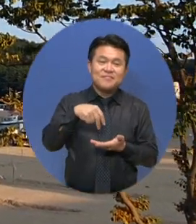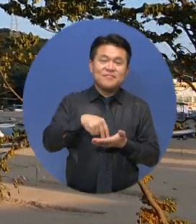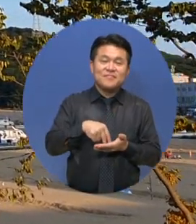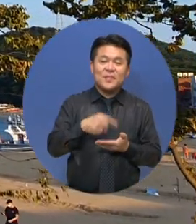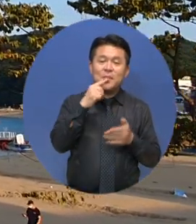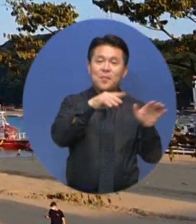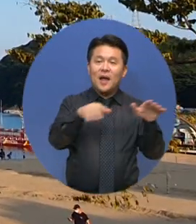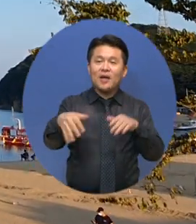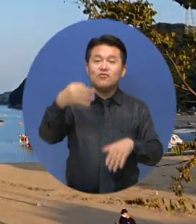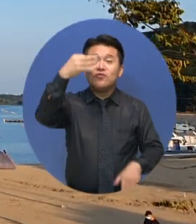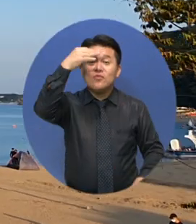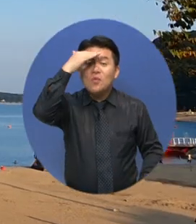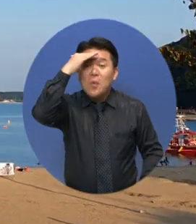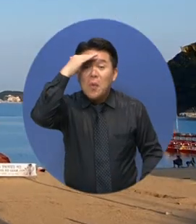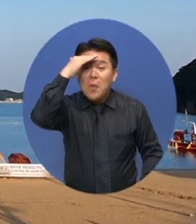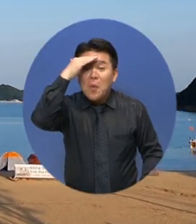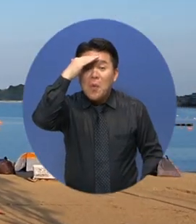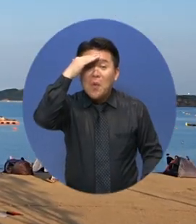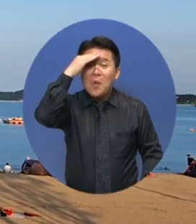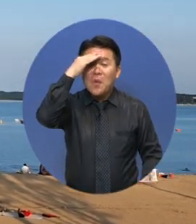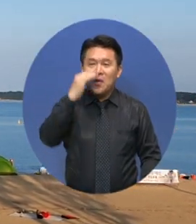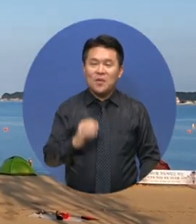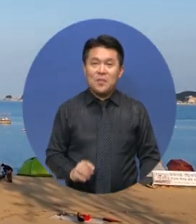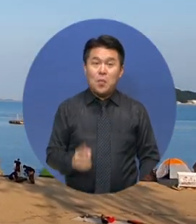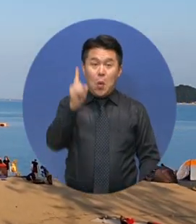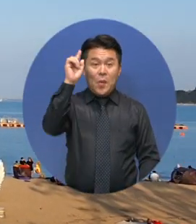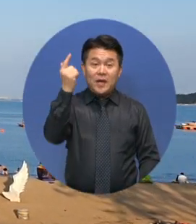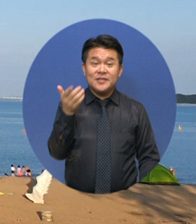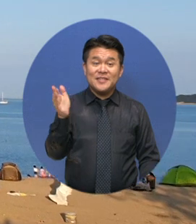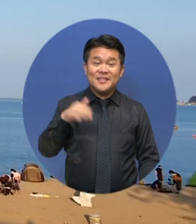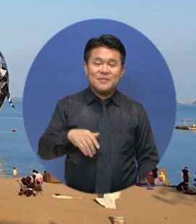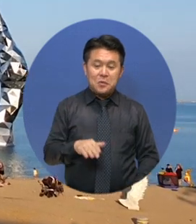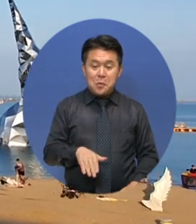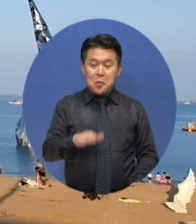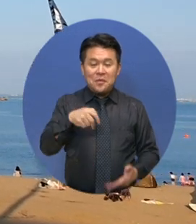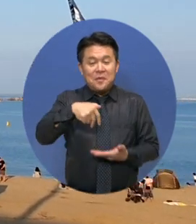불구하고 기분이 사뭇 달랐습니다.